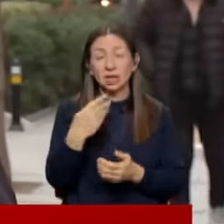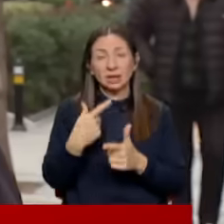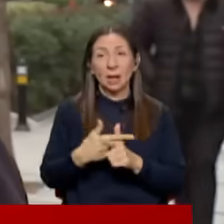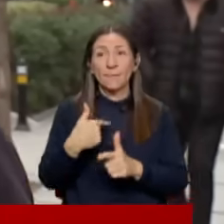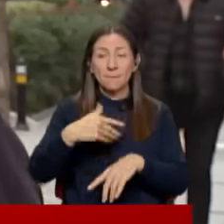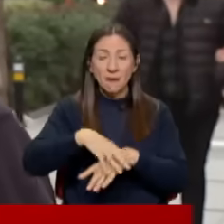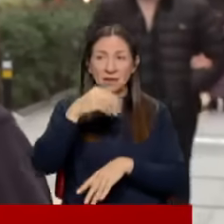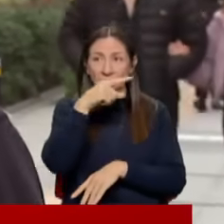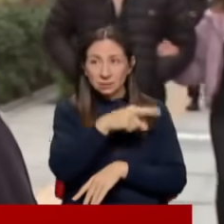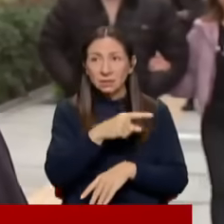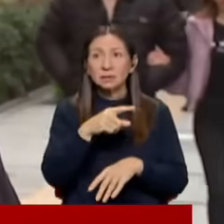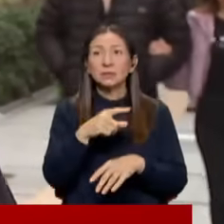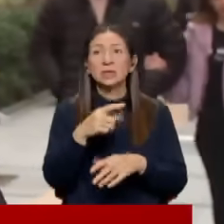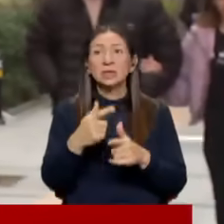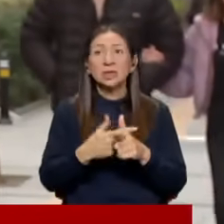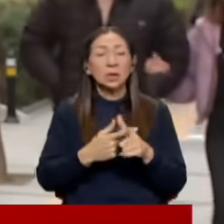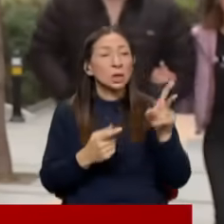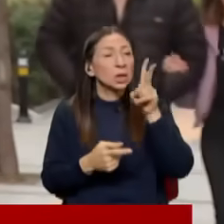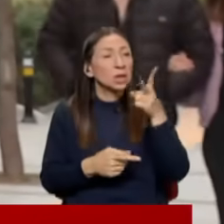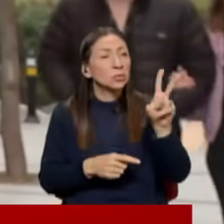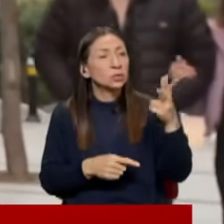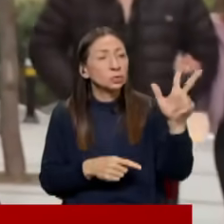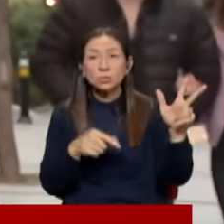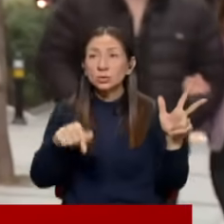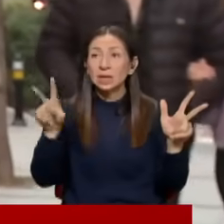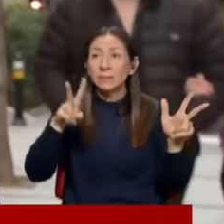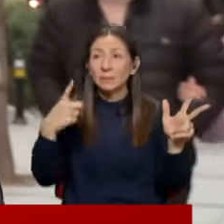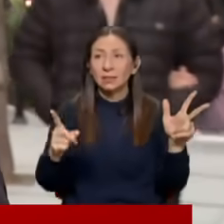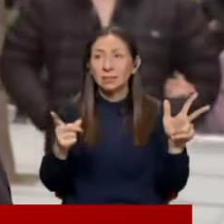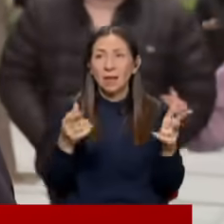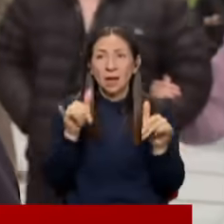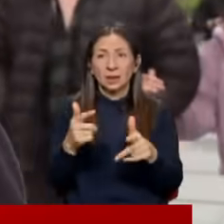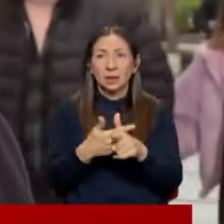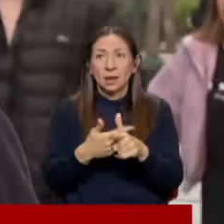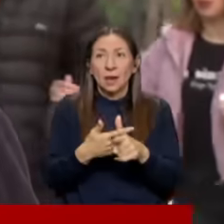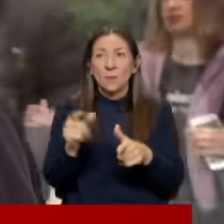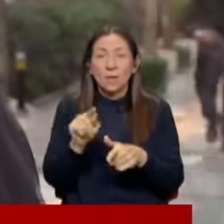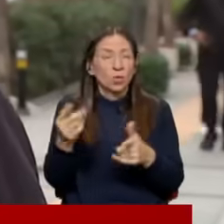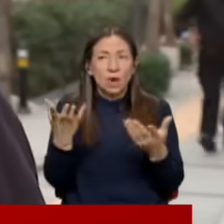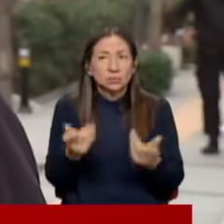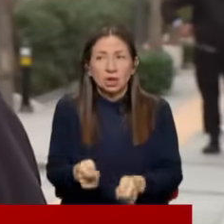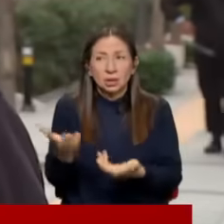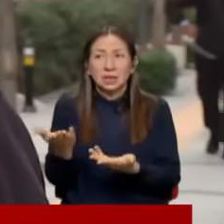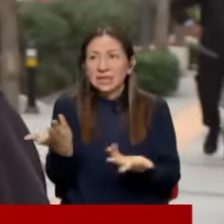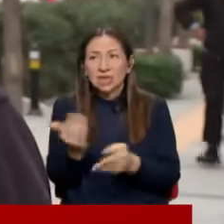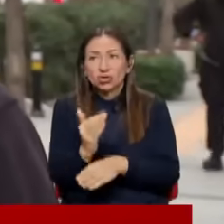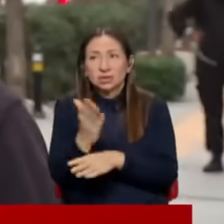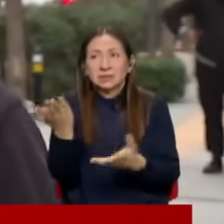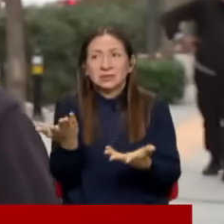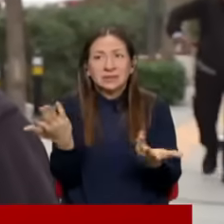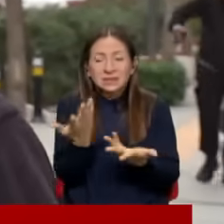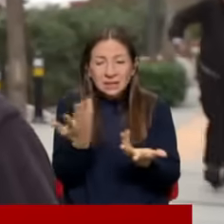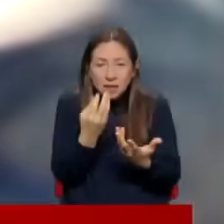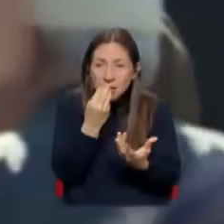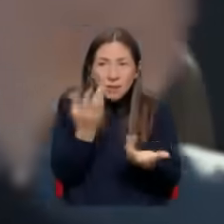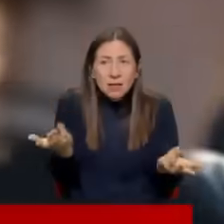Ben Mardinliyim, Midyatlıyım. Kira orada 2-3 bin lira, burada 20 bin lira aynı kira. Memur ne yapsın? Nasıl yaşasın? Nasıl